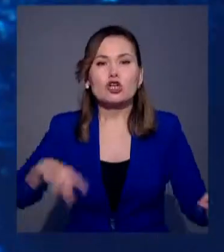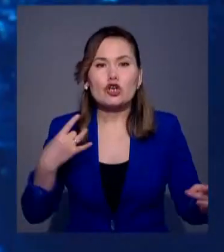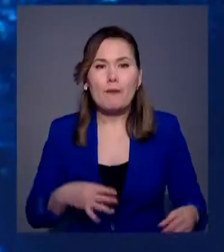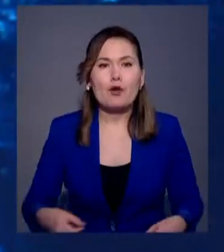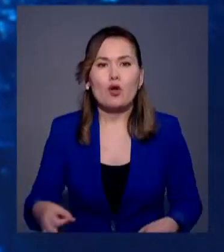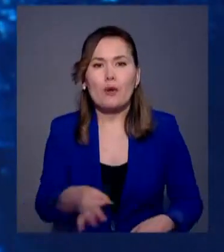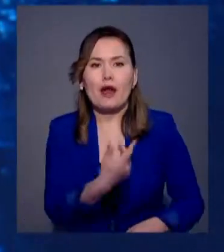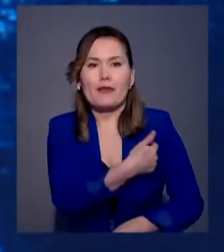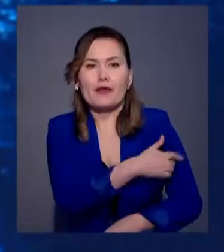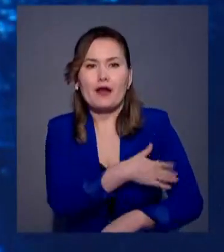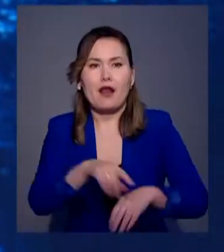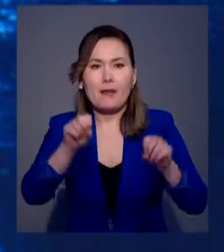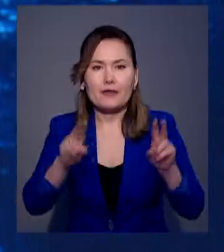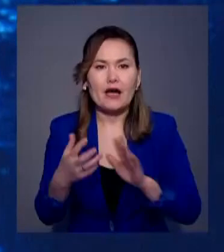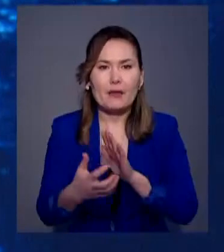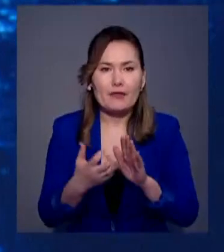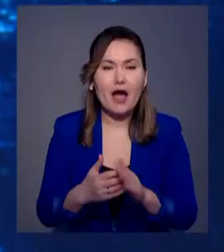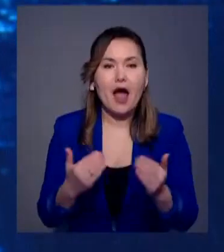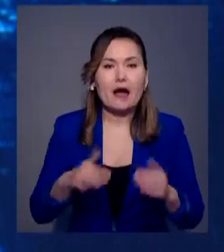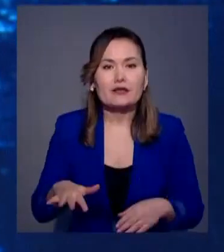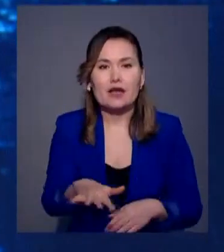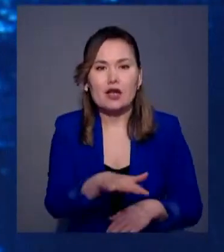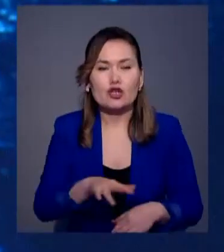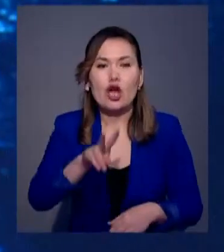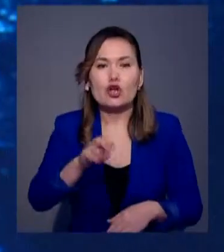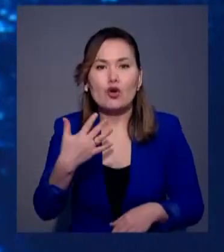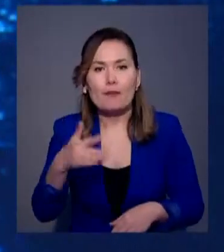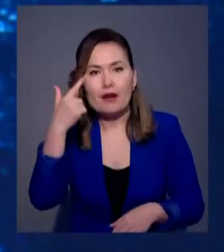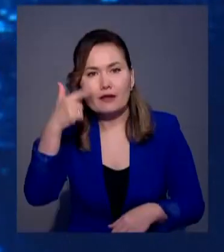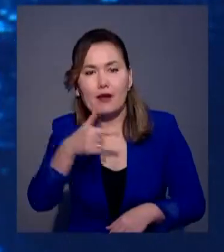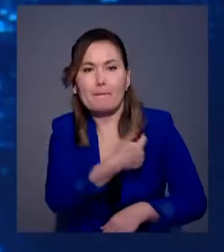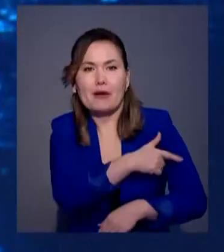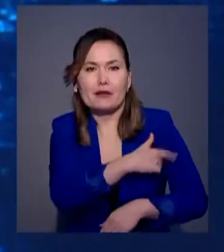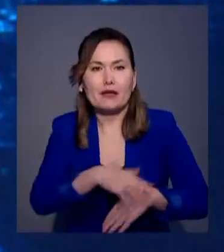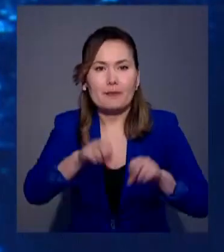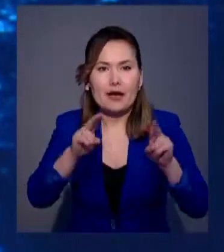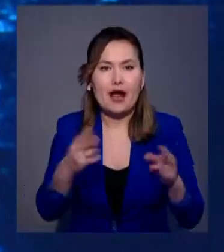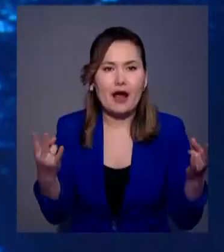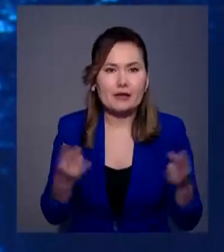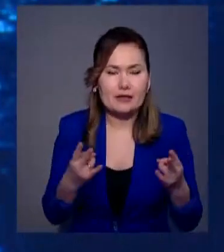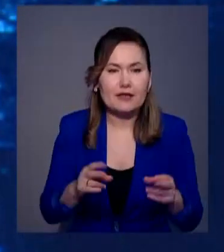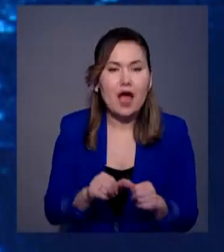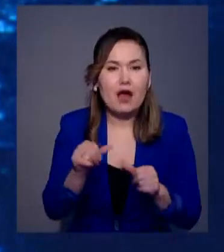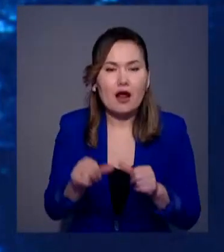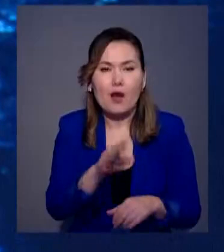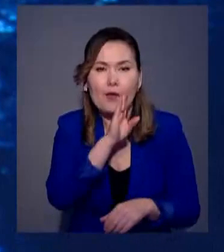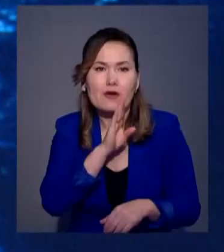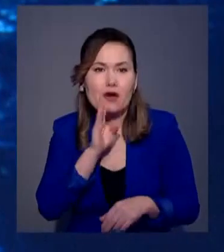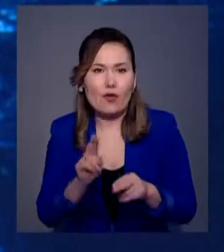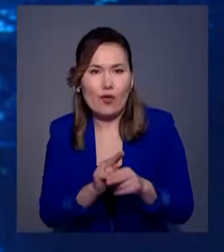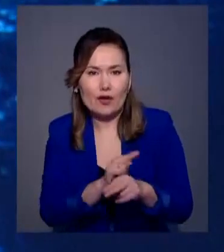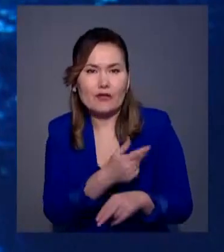Жамбыл облысында дәрігер мамандар тапшы. Қазірдің өзінде өңірге 250 білікті медицина қызметкері қажет. Әсіресе